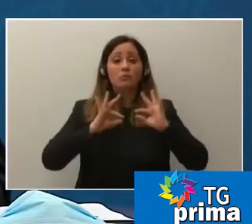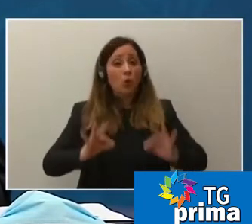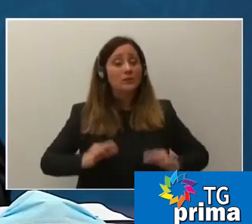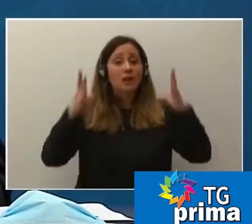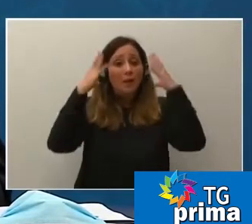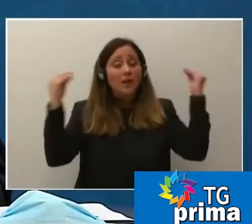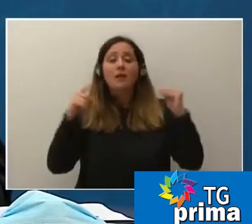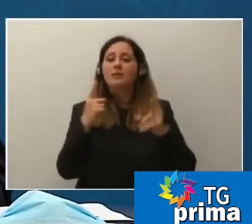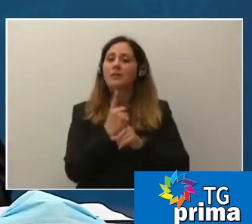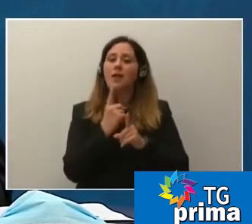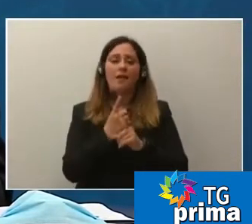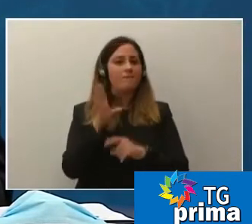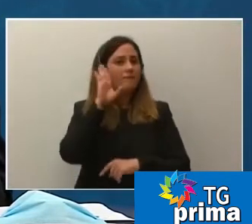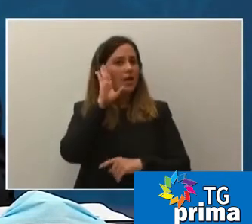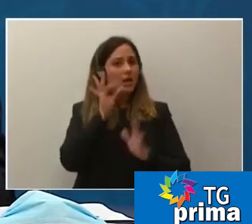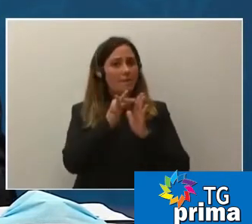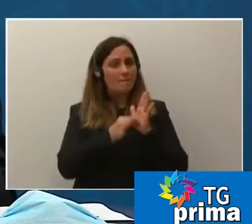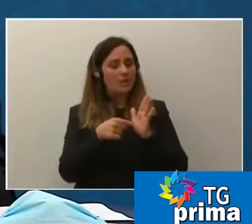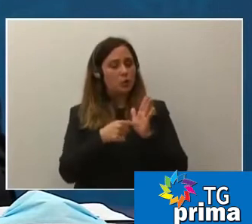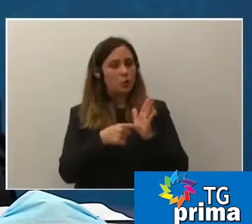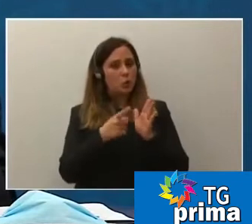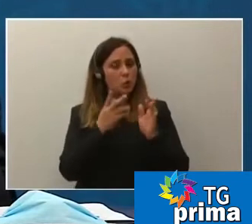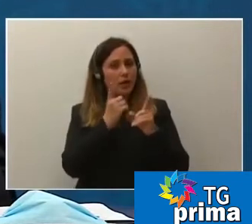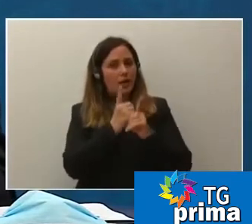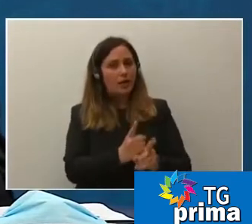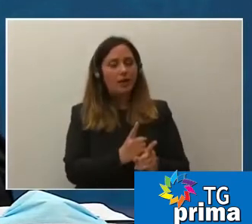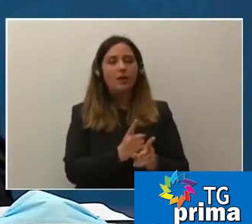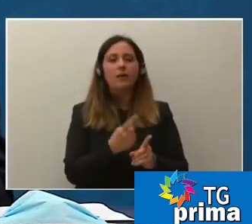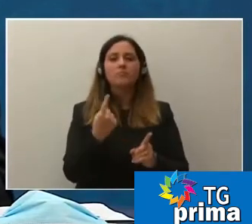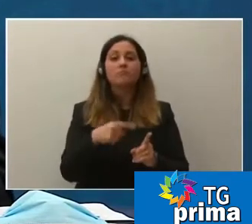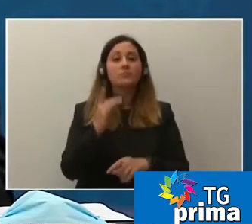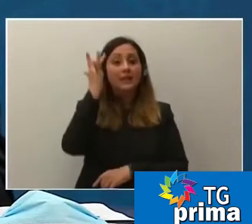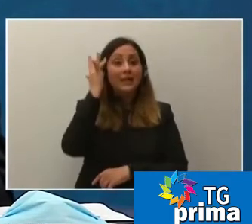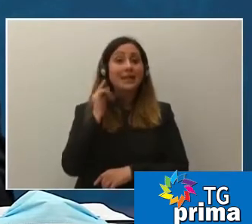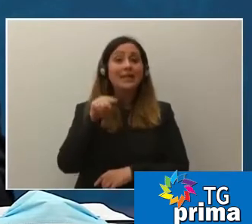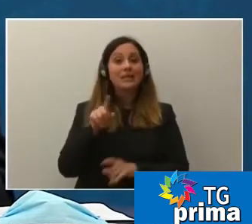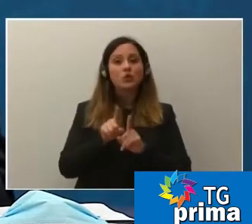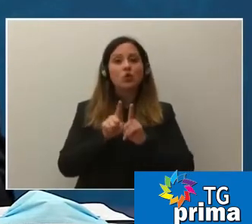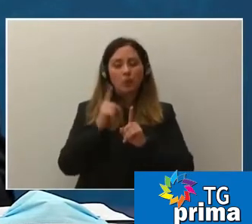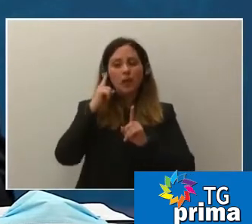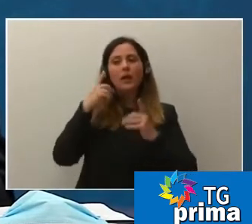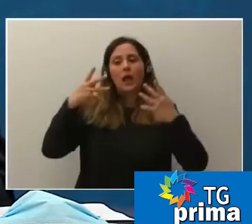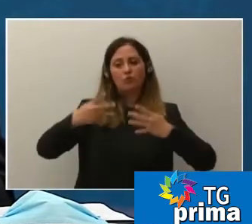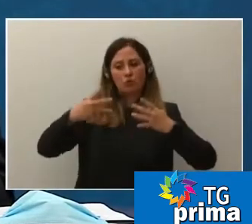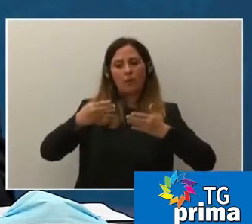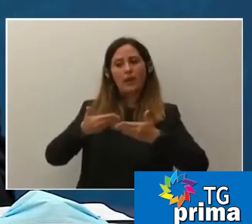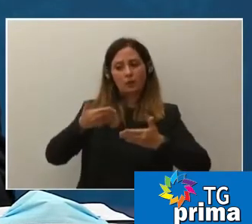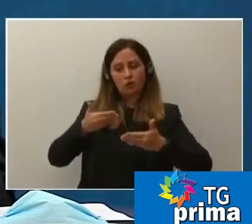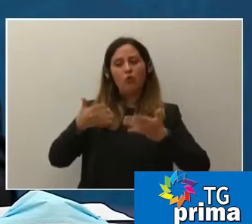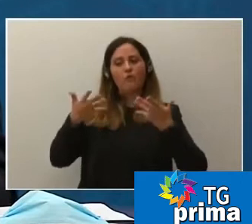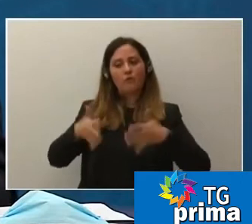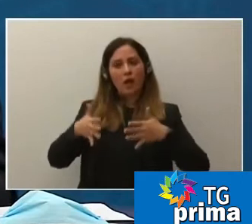comportamenti vengano osservati. In questo modo questo rischio ragionato si traduce in